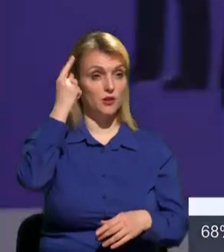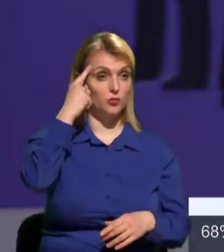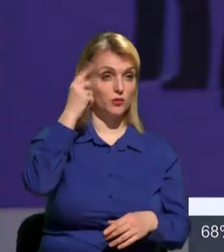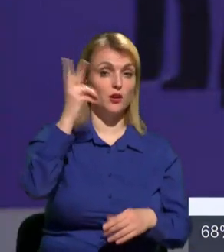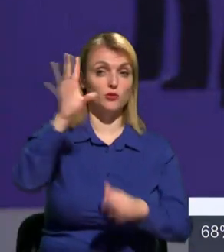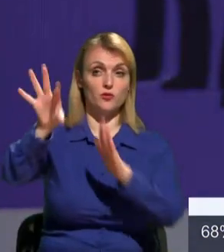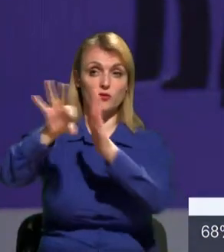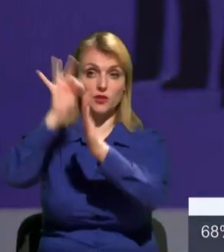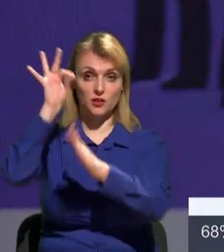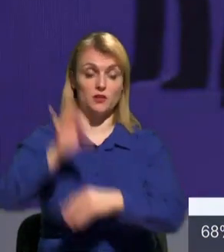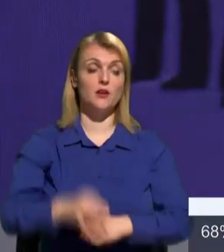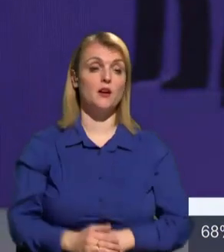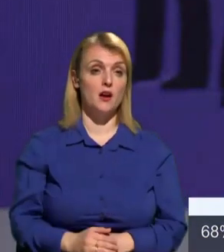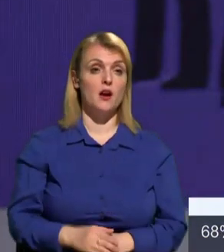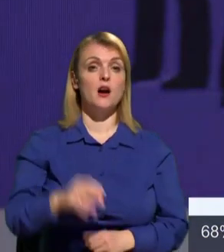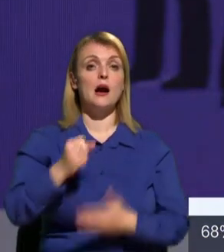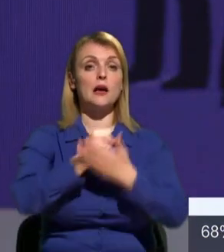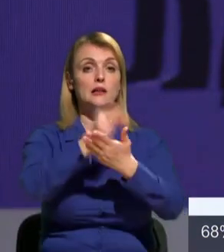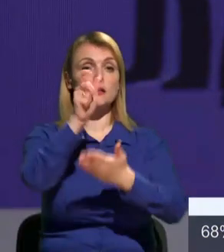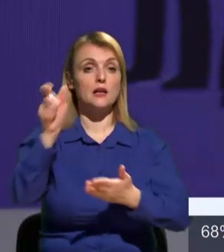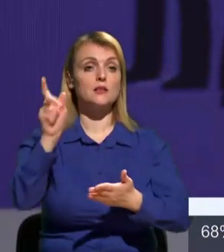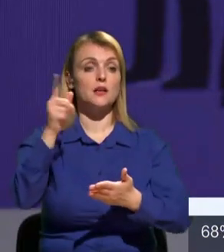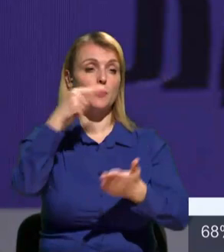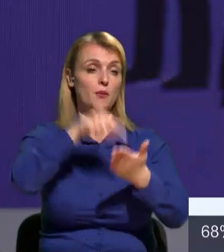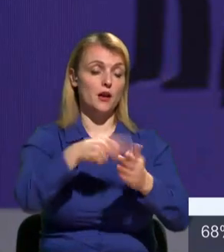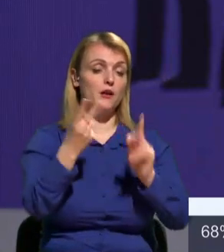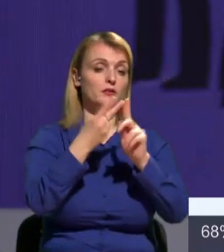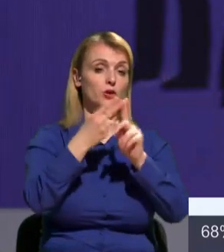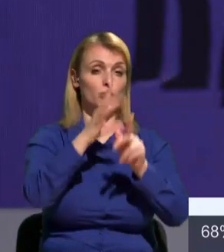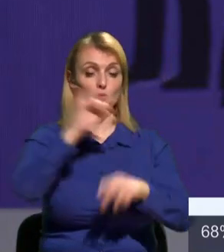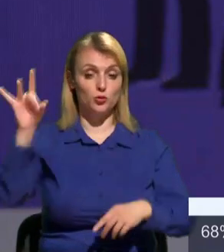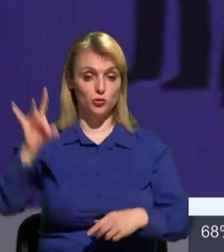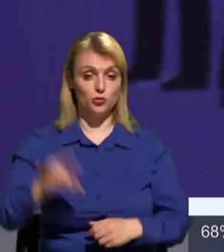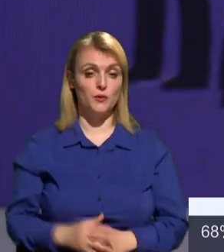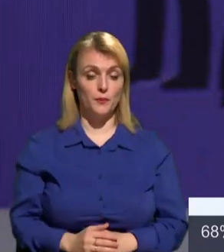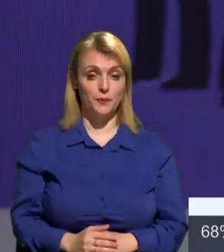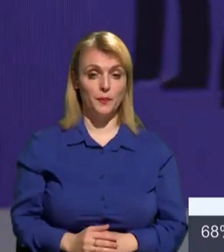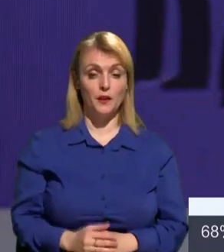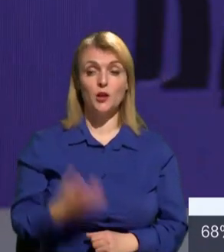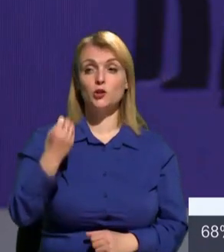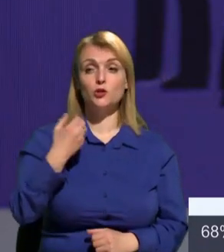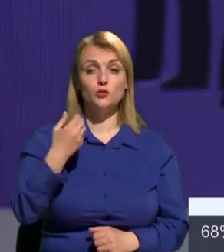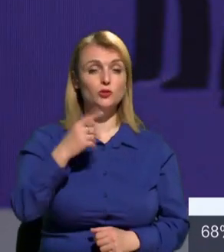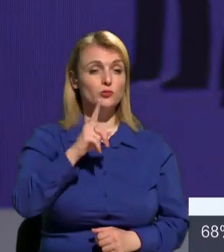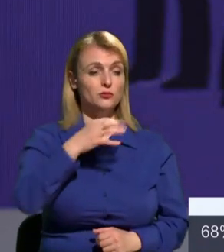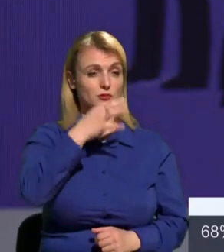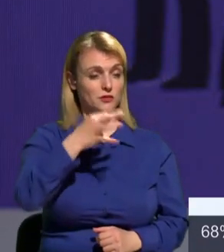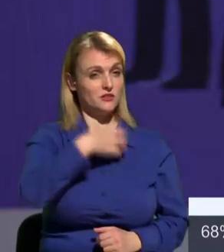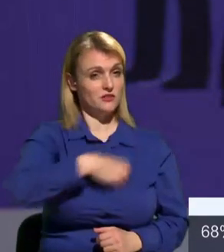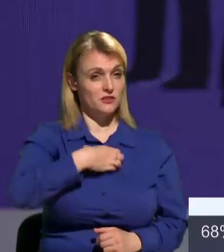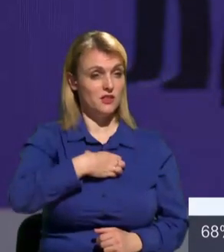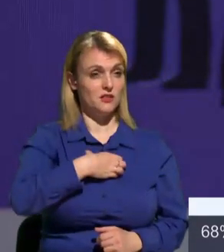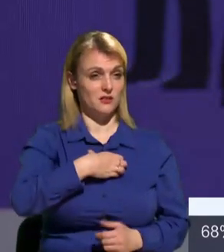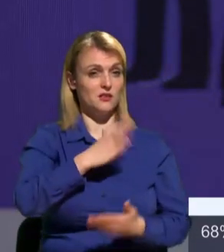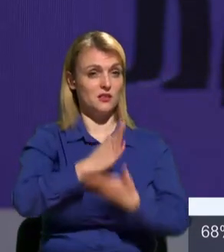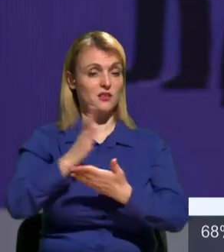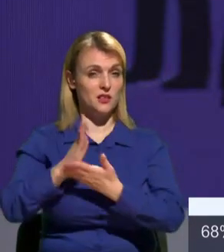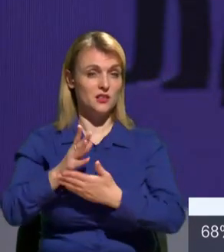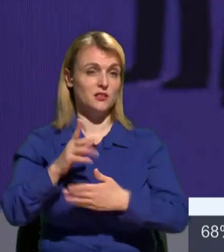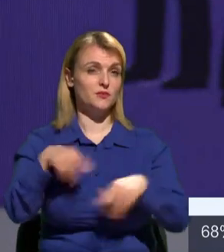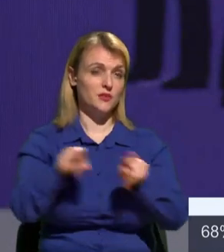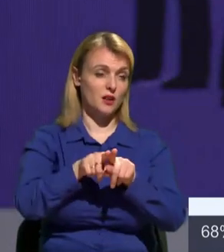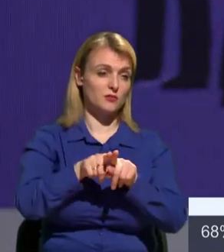candidații care au nimerit în turul 2 și, nu în ultimul rând, aș fi vrut să menționez un lucru destul de important. Există o zicală